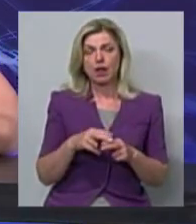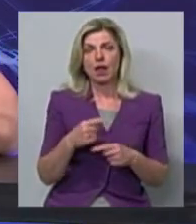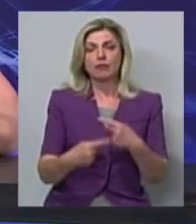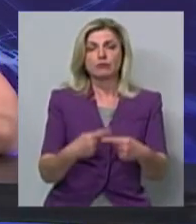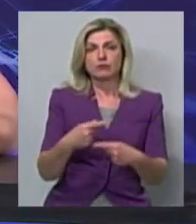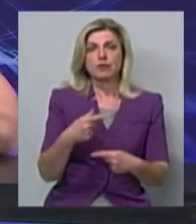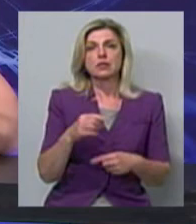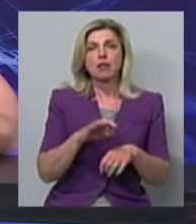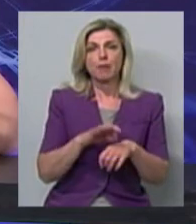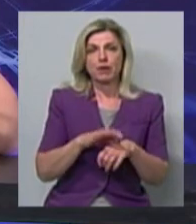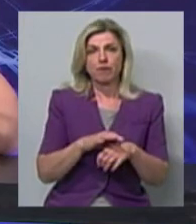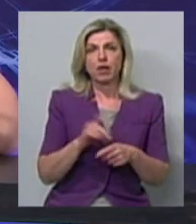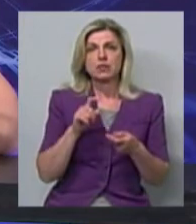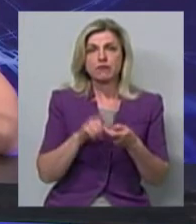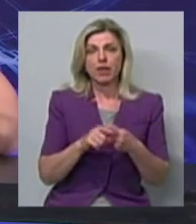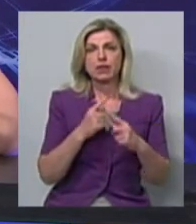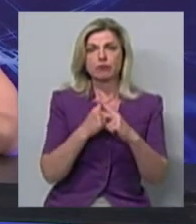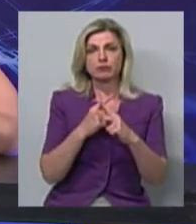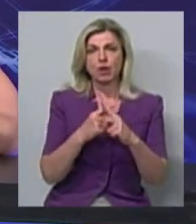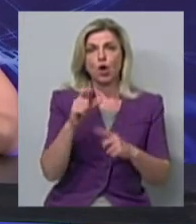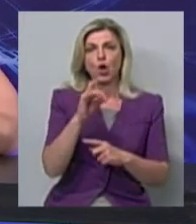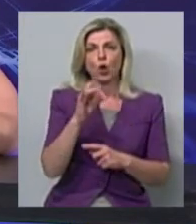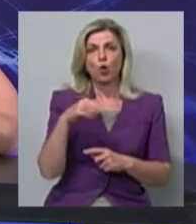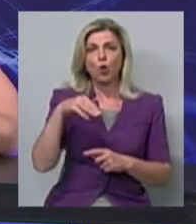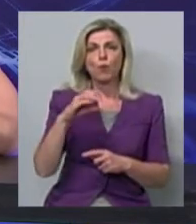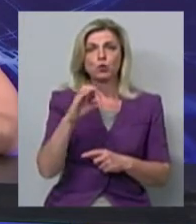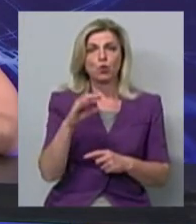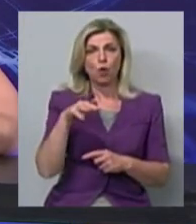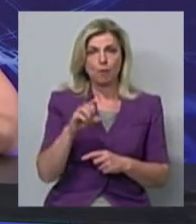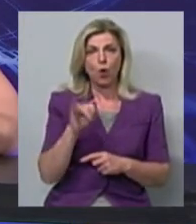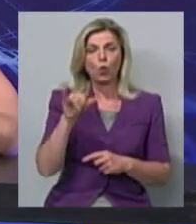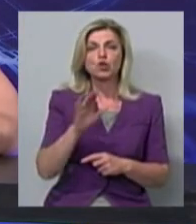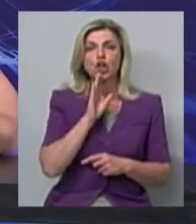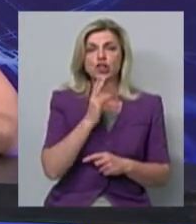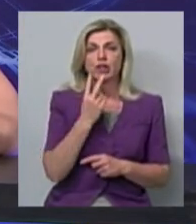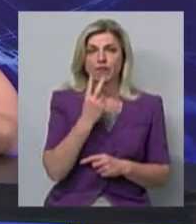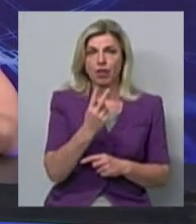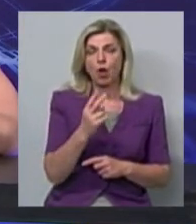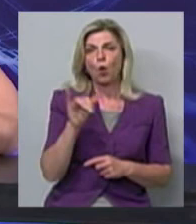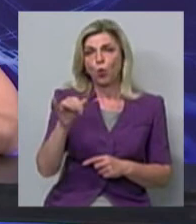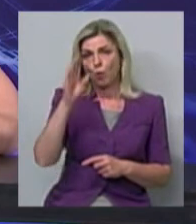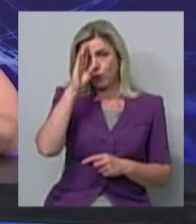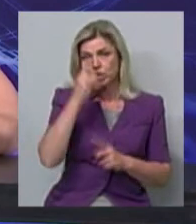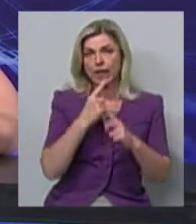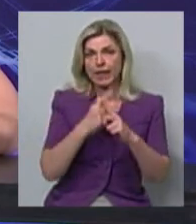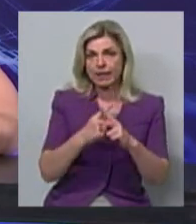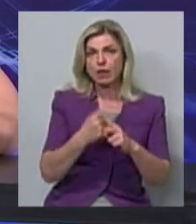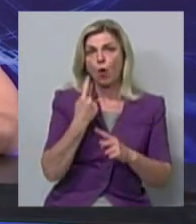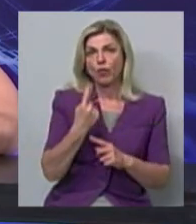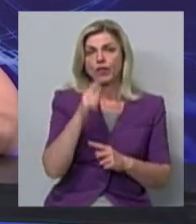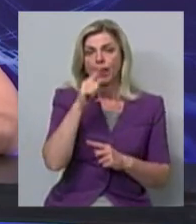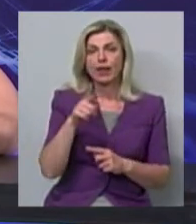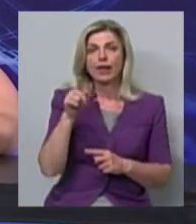заболевание, связанное с их хромосомой. Поскольку у женщины две X-хромосомы, мужчины одна X, одна Y, то у